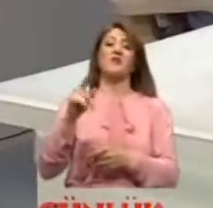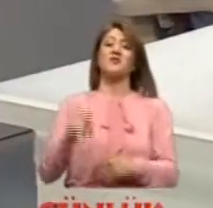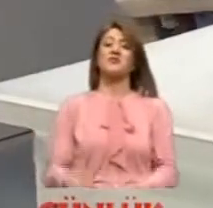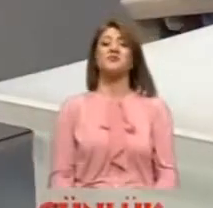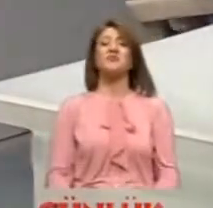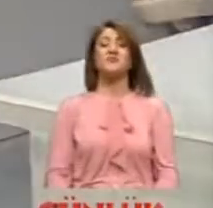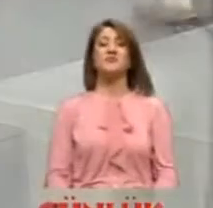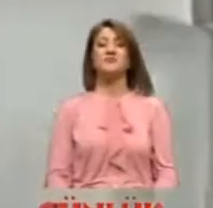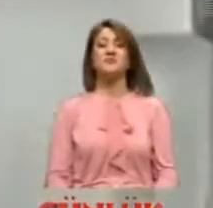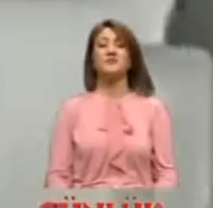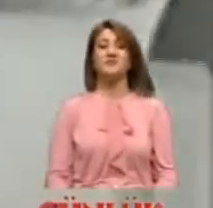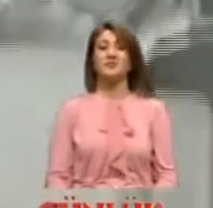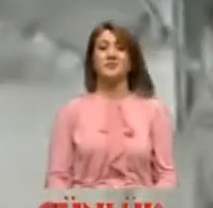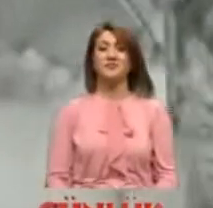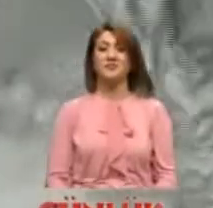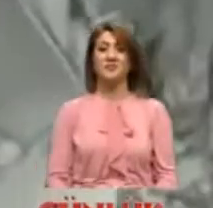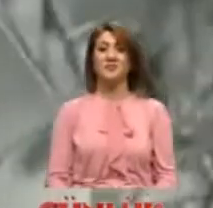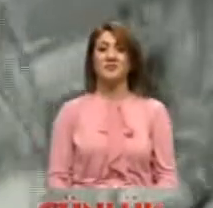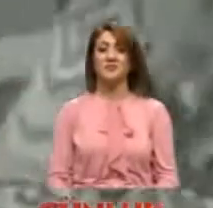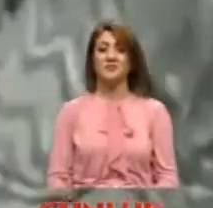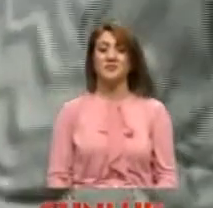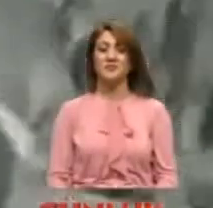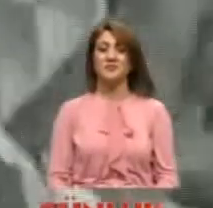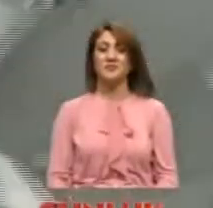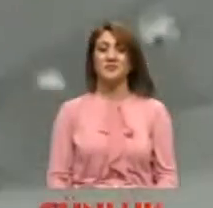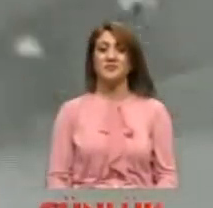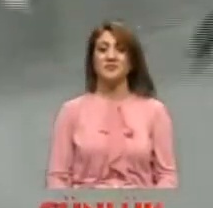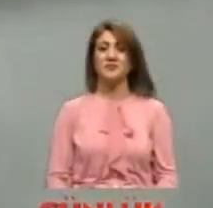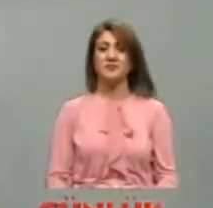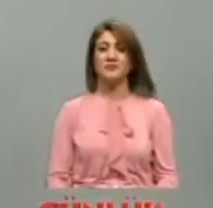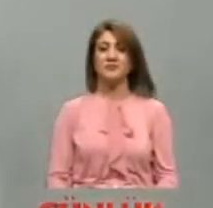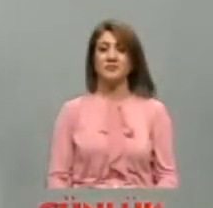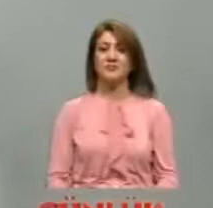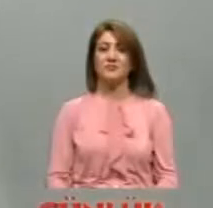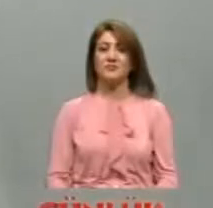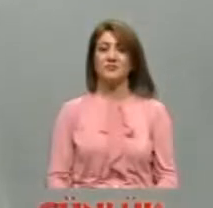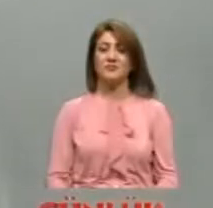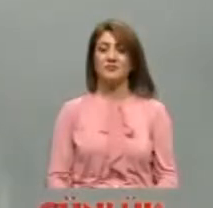güzel. Buyurun. Haydi buyurun bakalım.